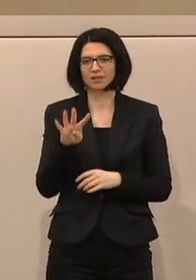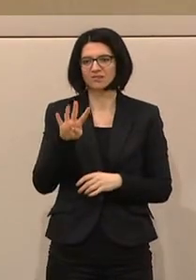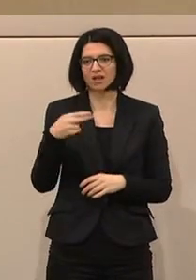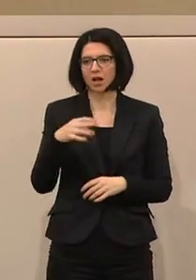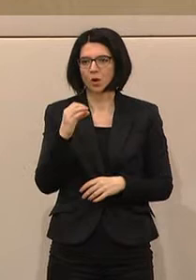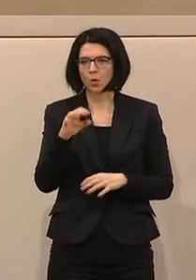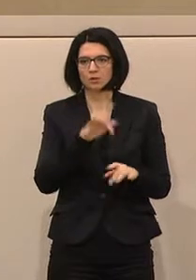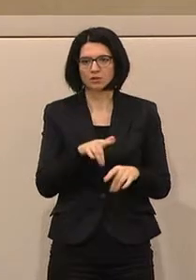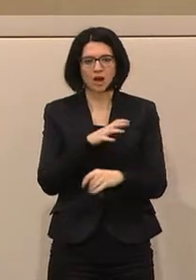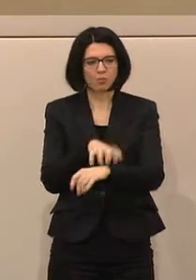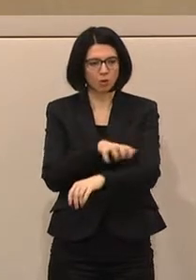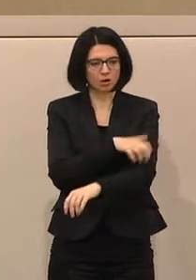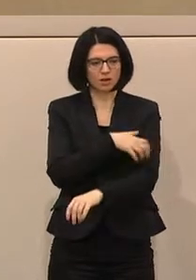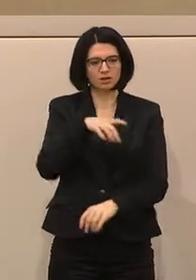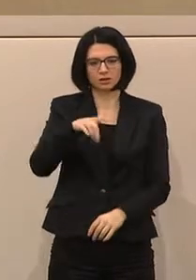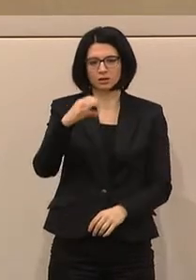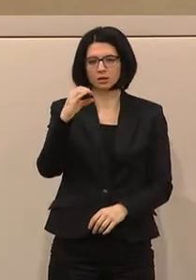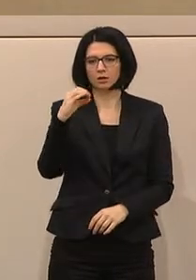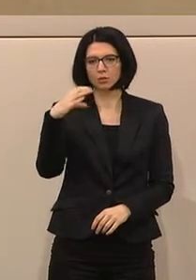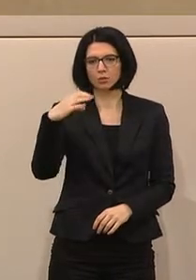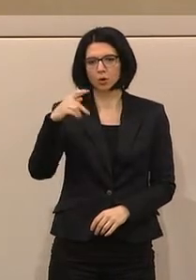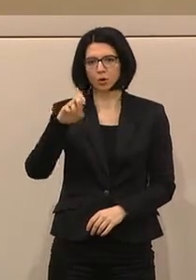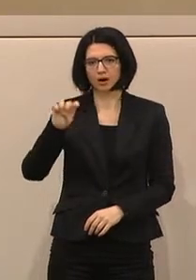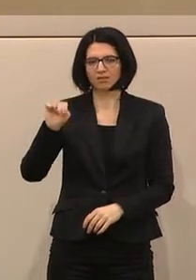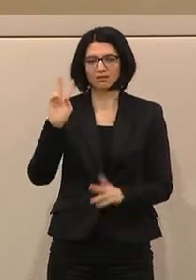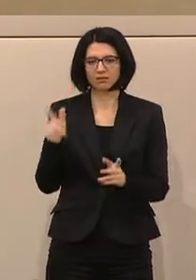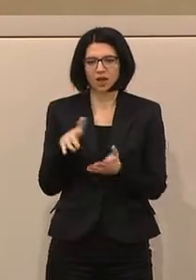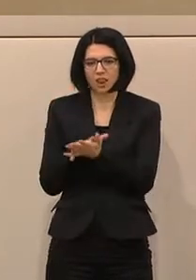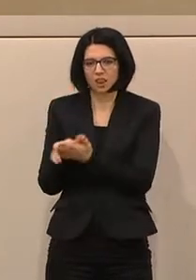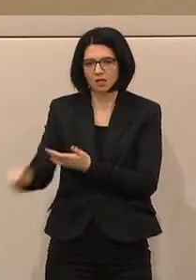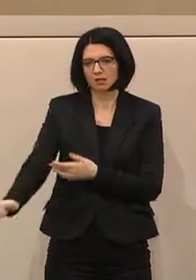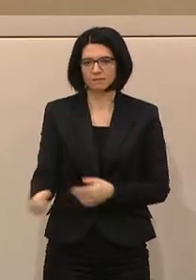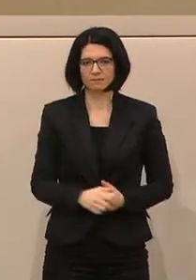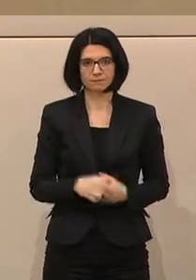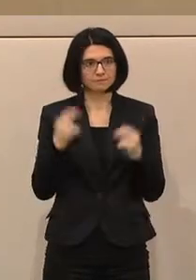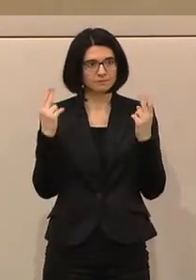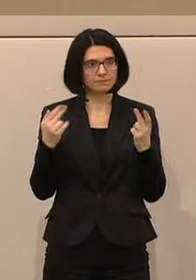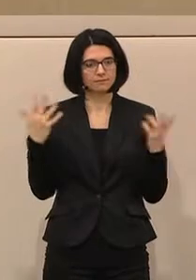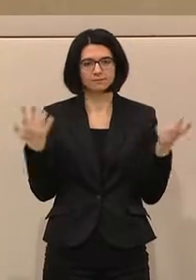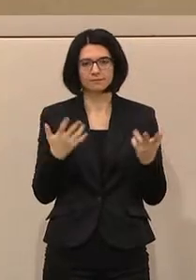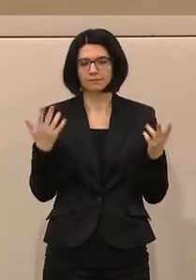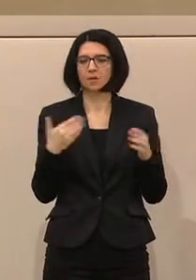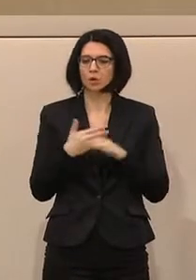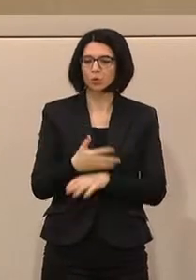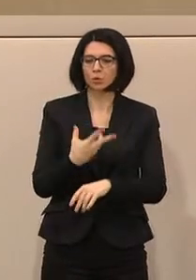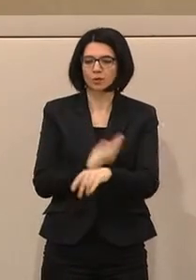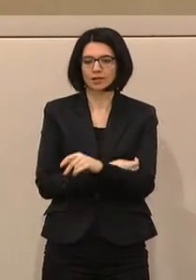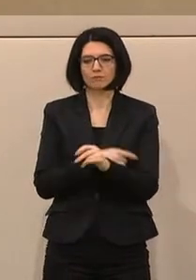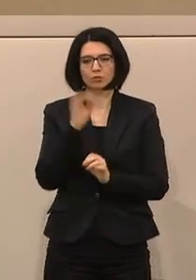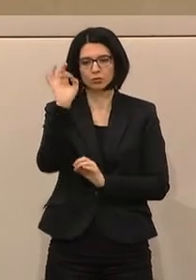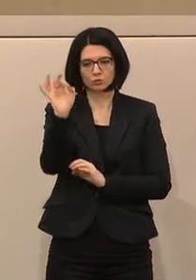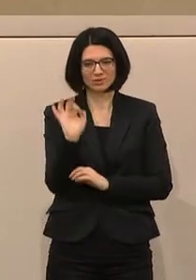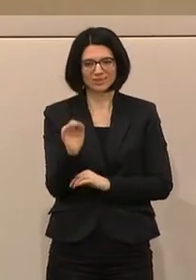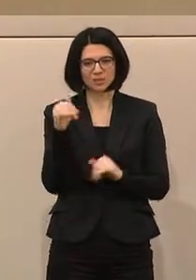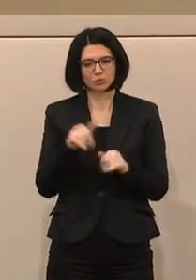die Pocken auf der Welt auszurotten. Wichtig ist aber, dass eine hohe Durchimpfungsrate der